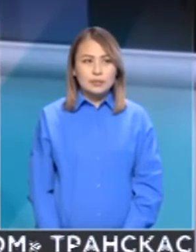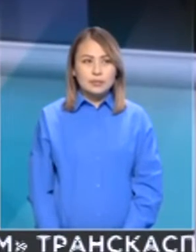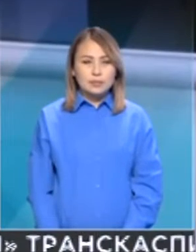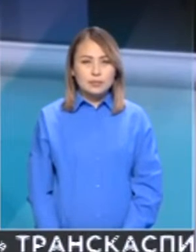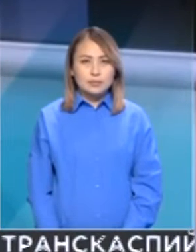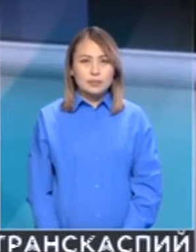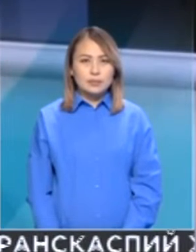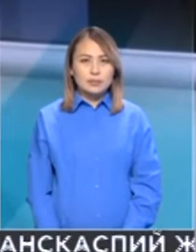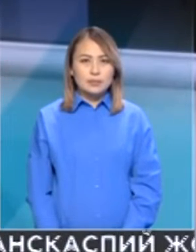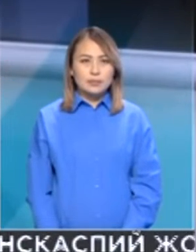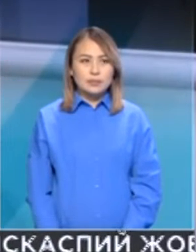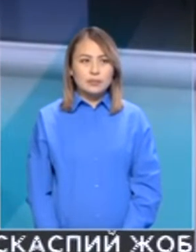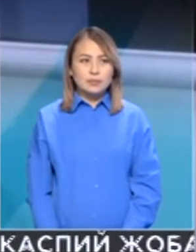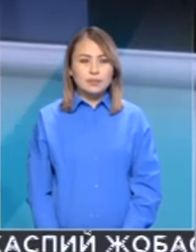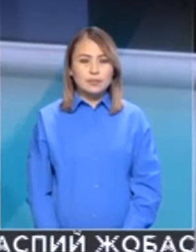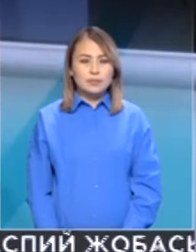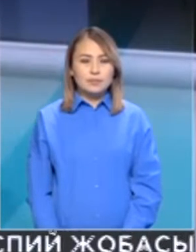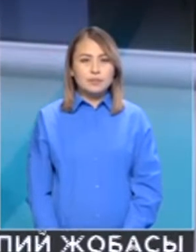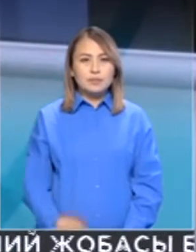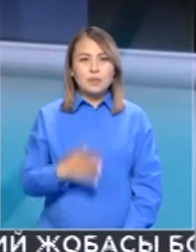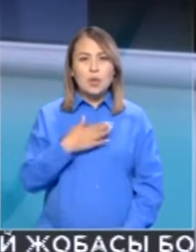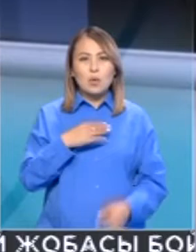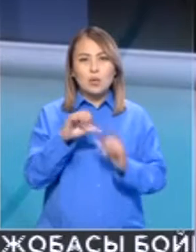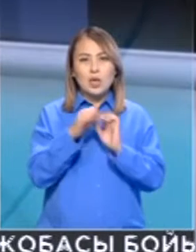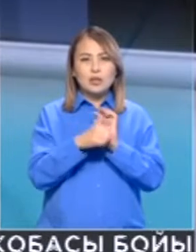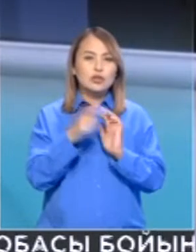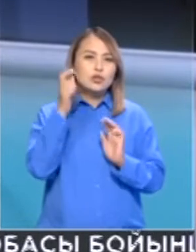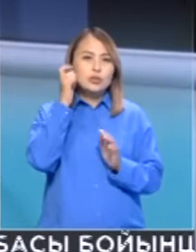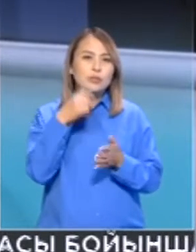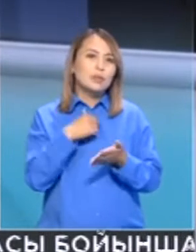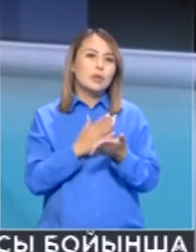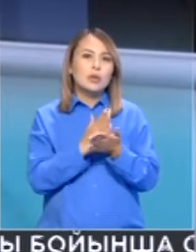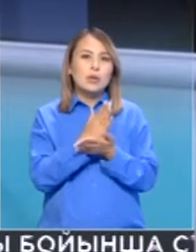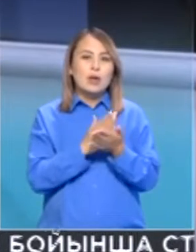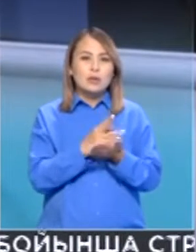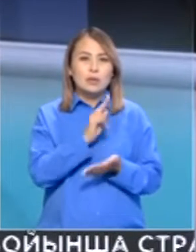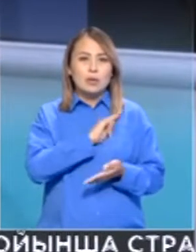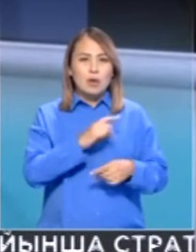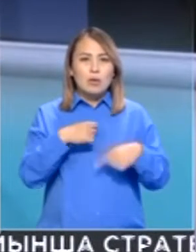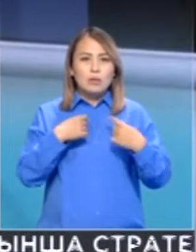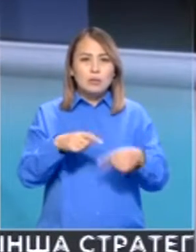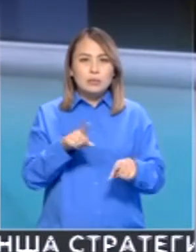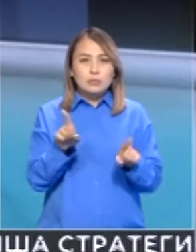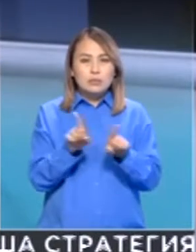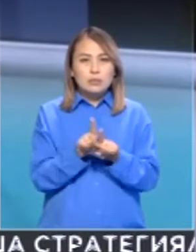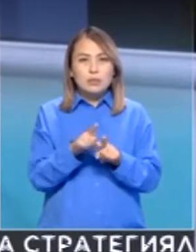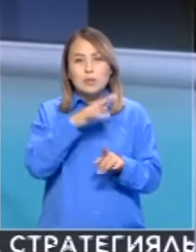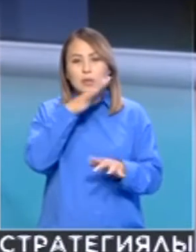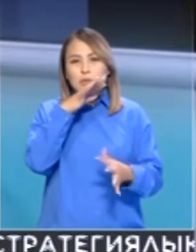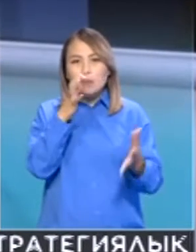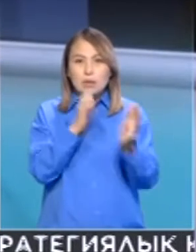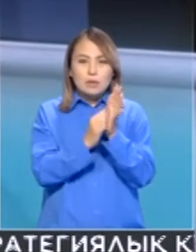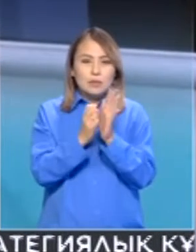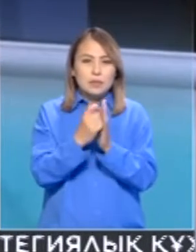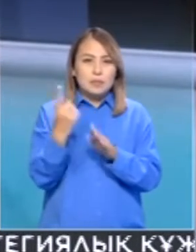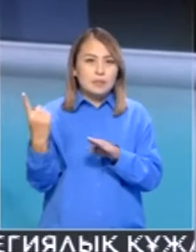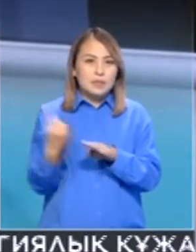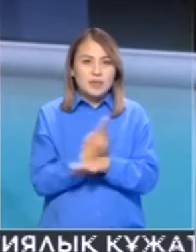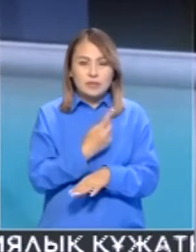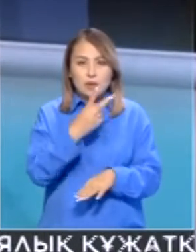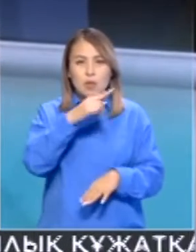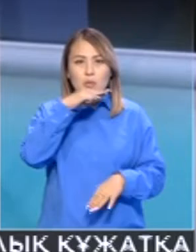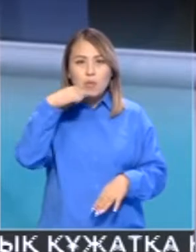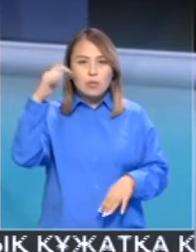Гайрыменкул секторында жұмыстамын. Мен 16 жылдан бері осы салада жүрмін, бірақ дәл осындай сұраныс болғаны есімде жоқ. Әсіресе соңғы аптада